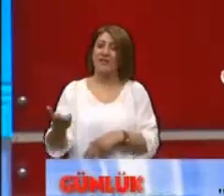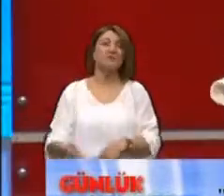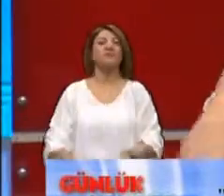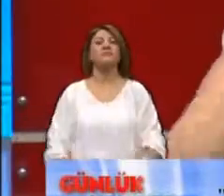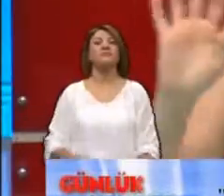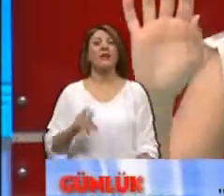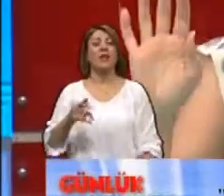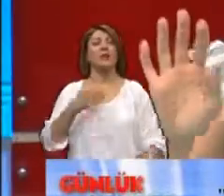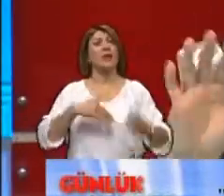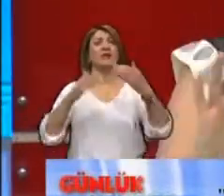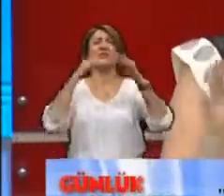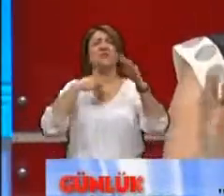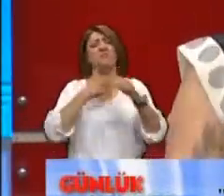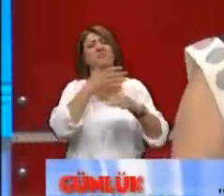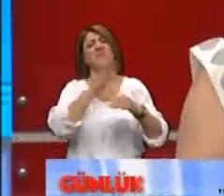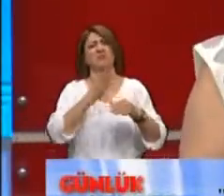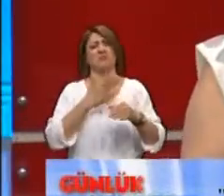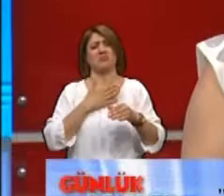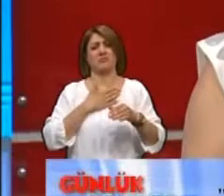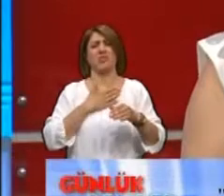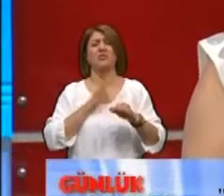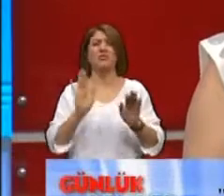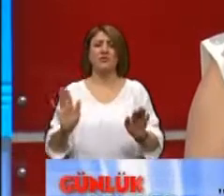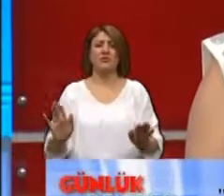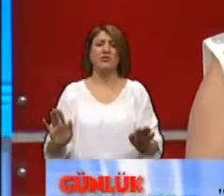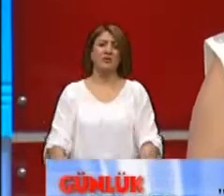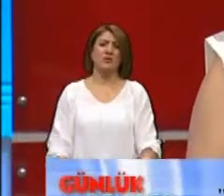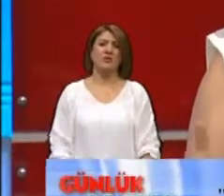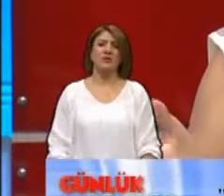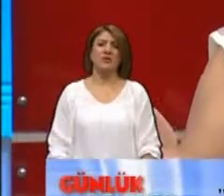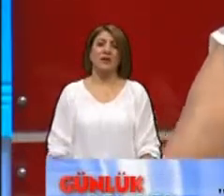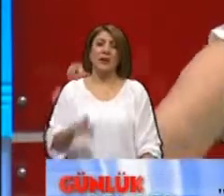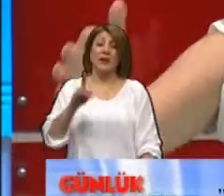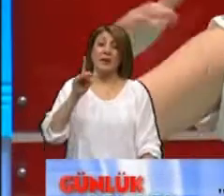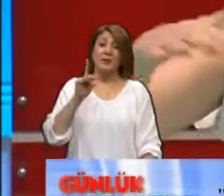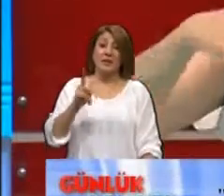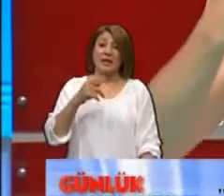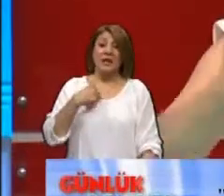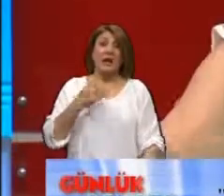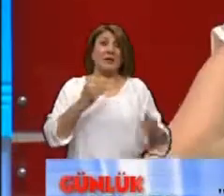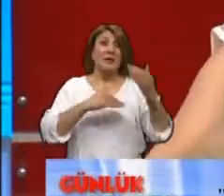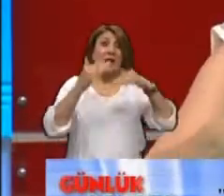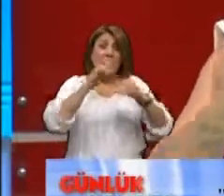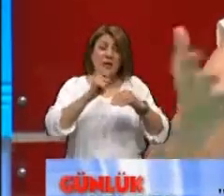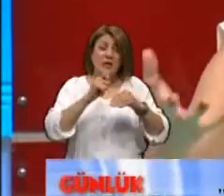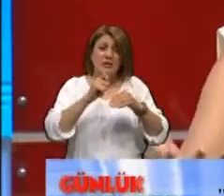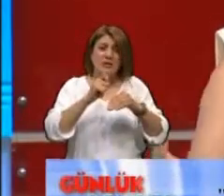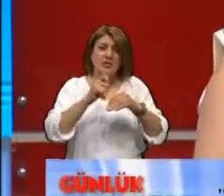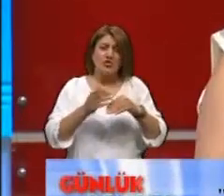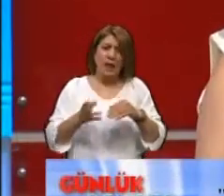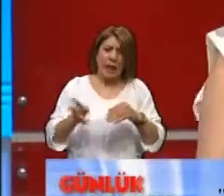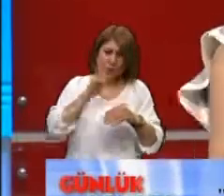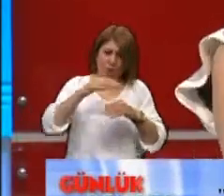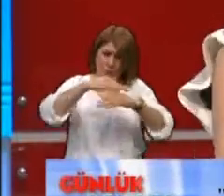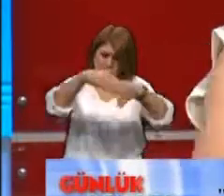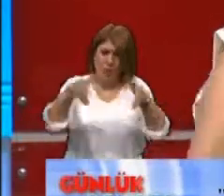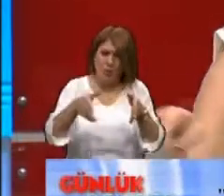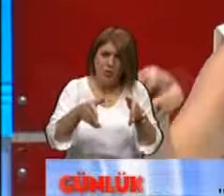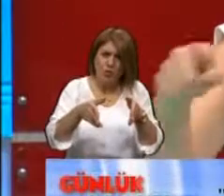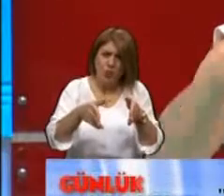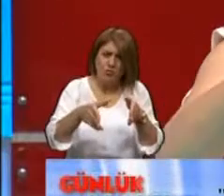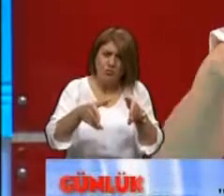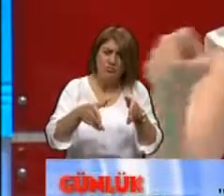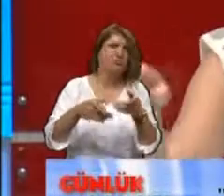ben inşaat bilmem yani nasıl oluyor o işler bilmem. Bir yandan yapılır sonra mı kapısı ne nasıl yapılır o iş? Yani bu